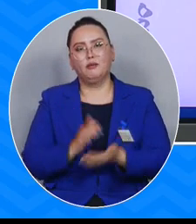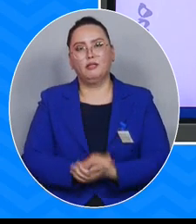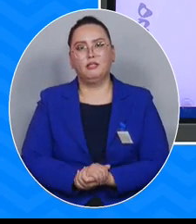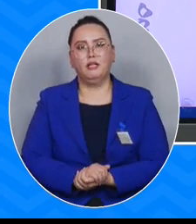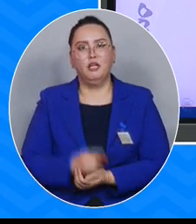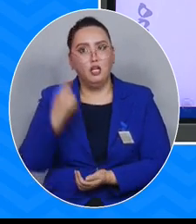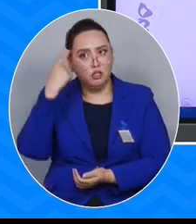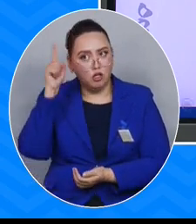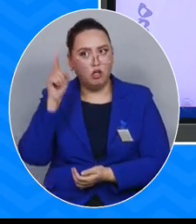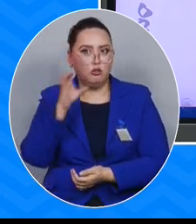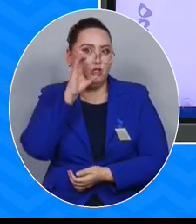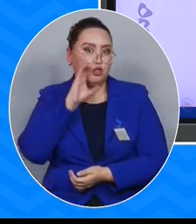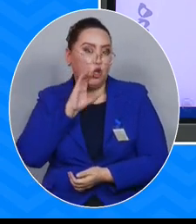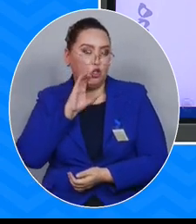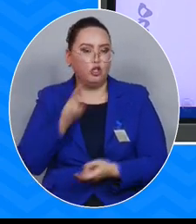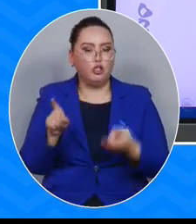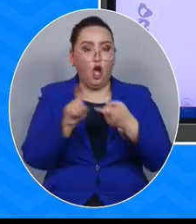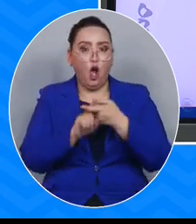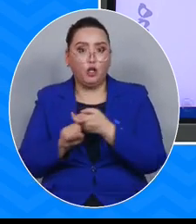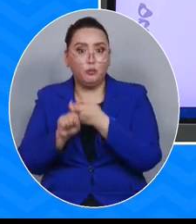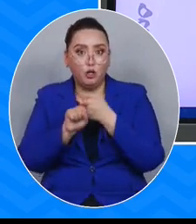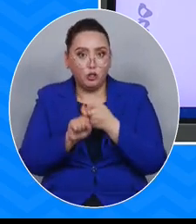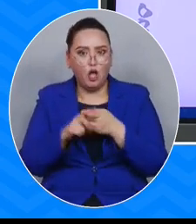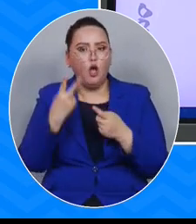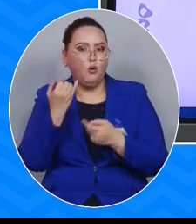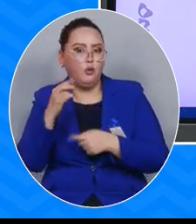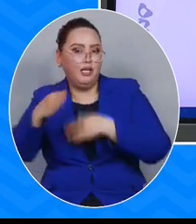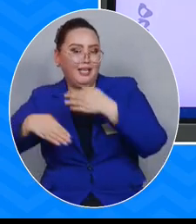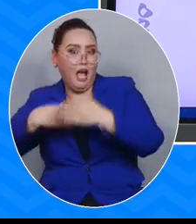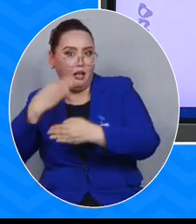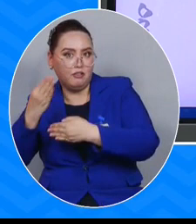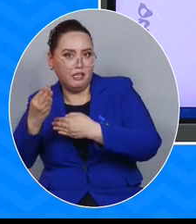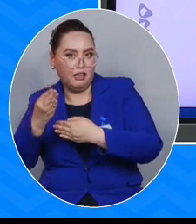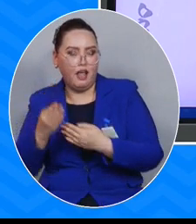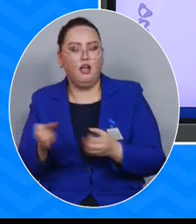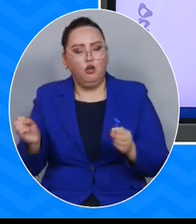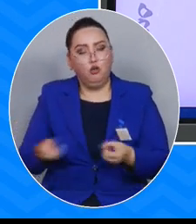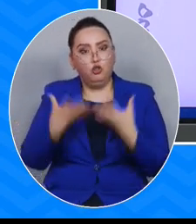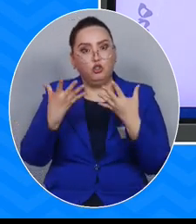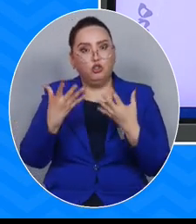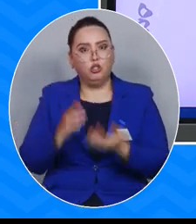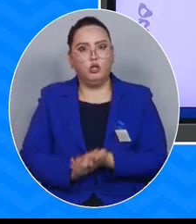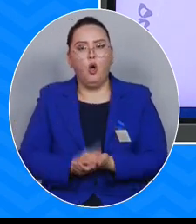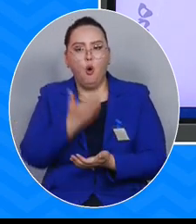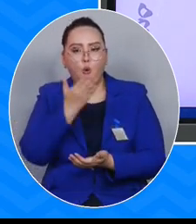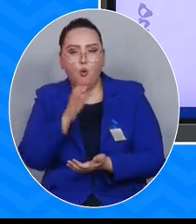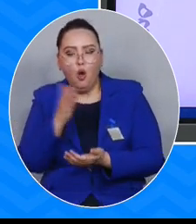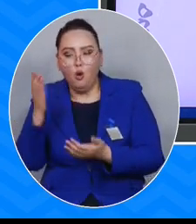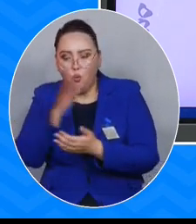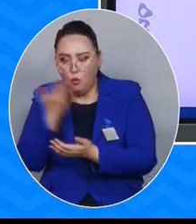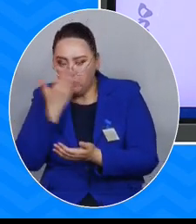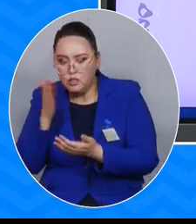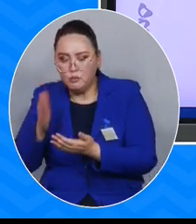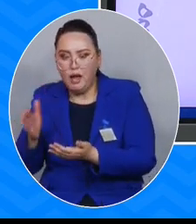зохоуулуул маэс сонирхолтар зангэлээта, зангэлээнас таашиа өйлээлл маэс сонирхолтар гоаруэн өөр нэн, чаашааауу эшэгэштээд улхоор хүсэл, уйшы